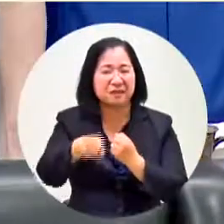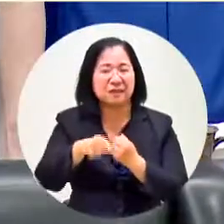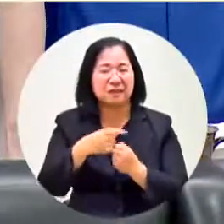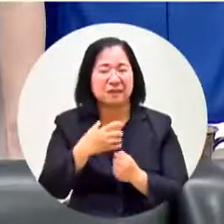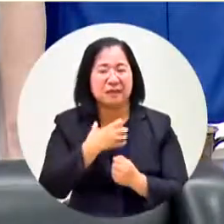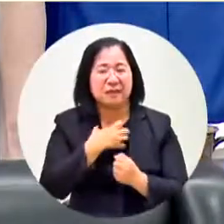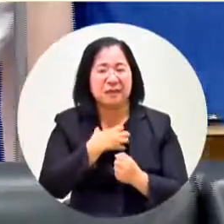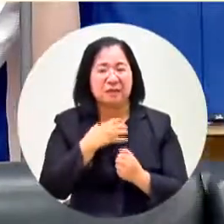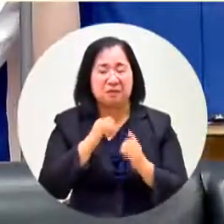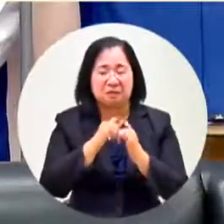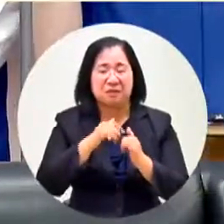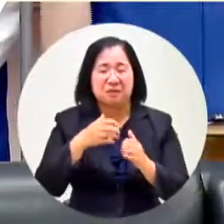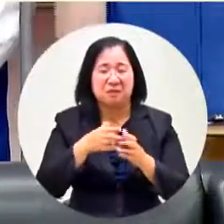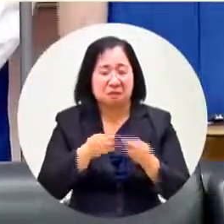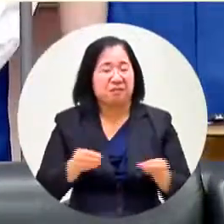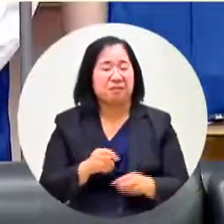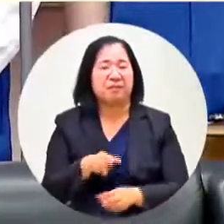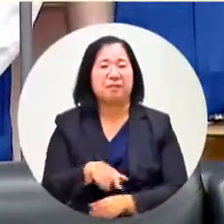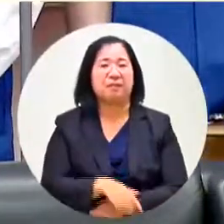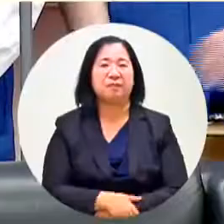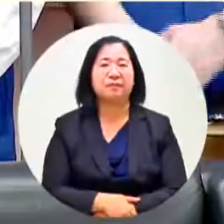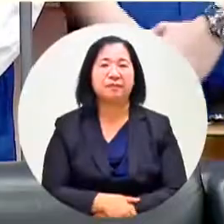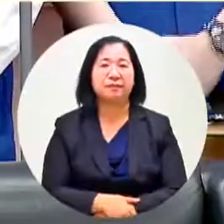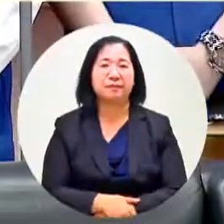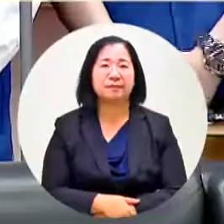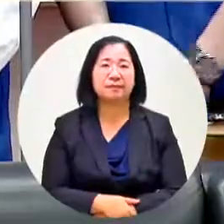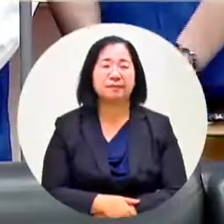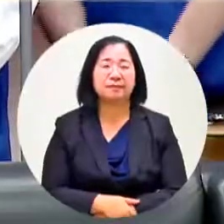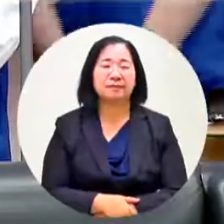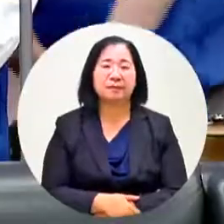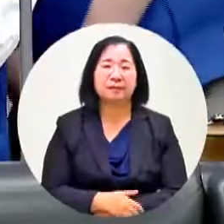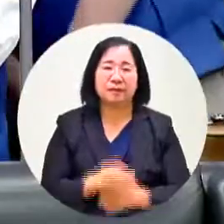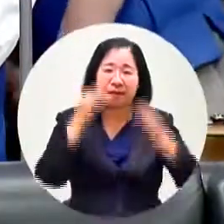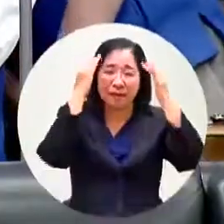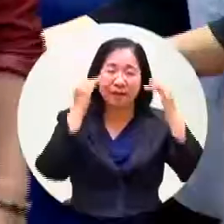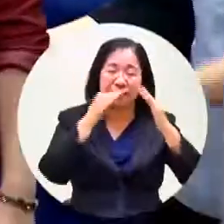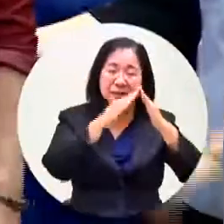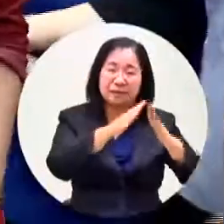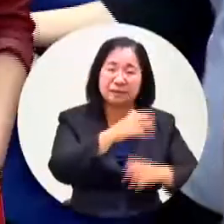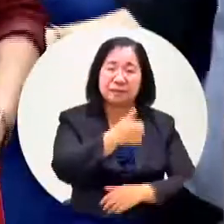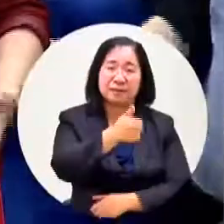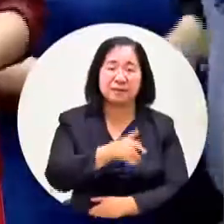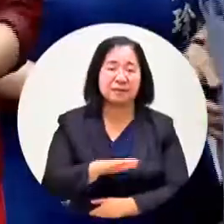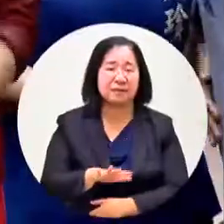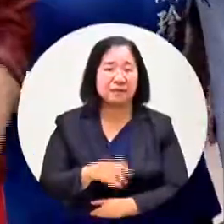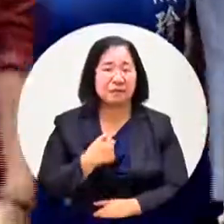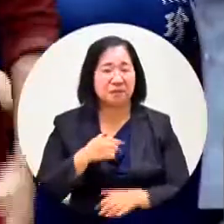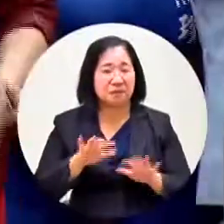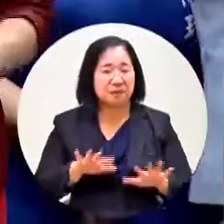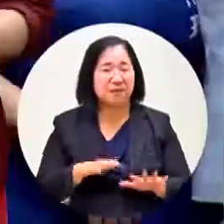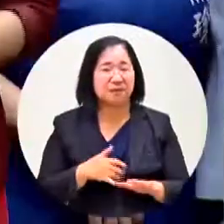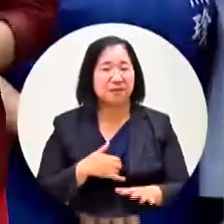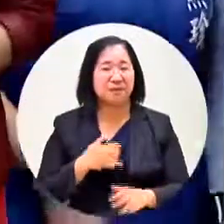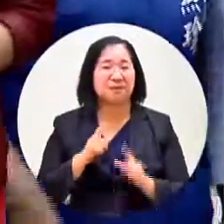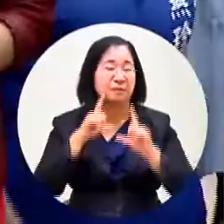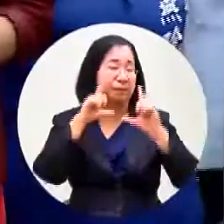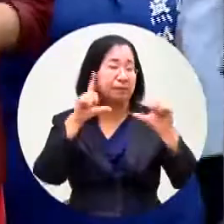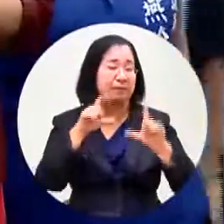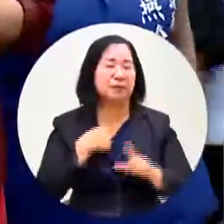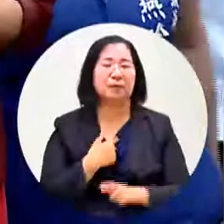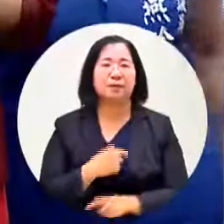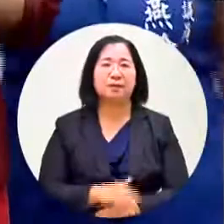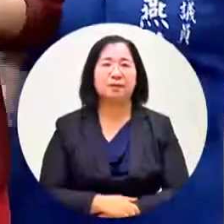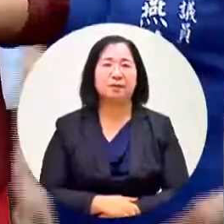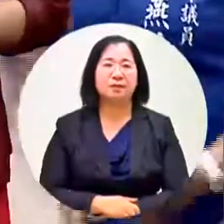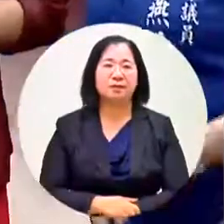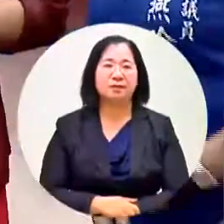市长哈。所以我觉得我们就是回归市政。那关于呢，有一些议员哈，透过质询见缝插针，变